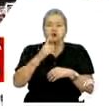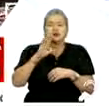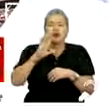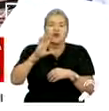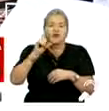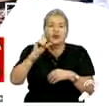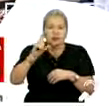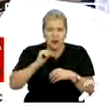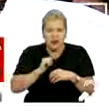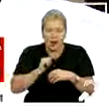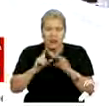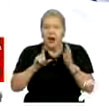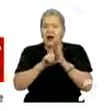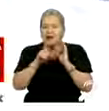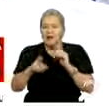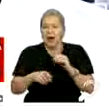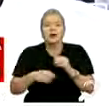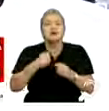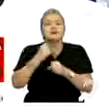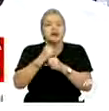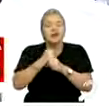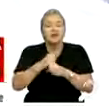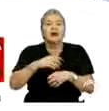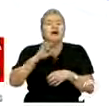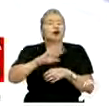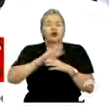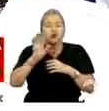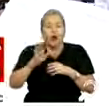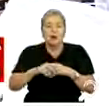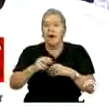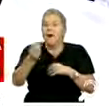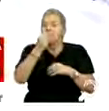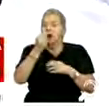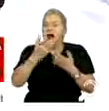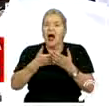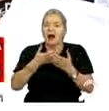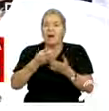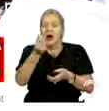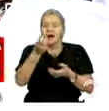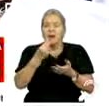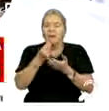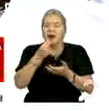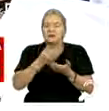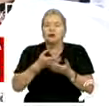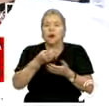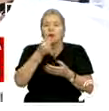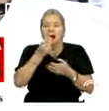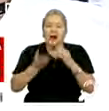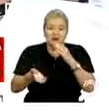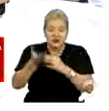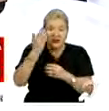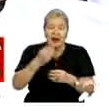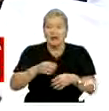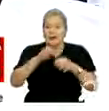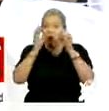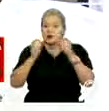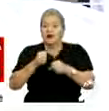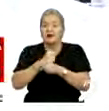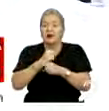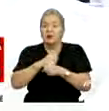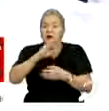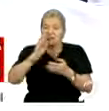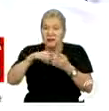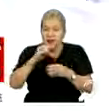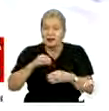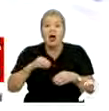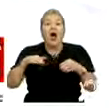157 aplicată în întregime, indemnizația de hrană indexată, contract de muncă semnat,